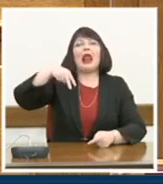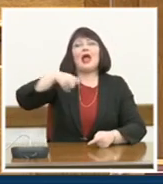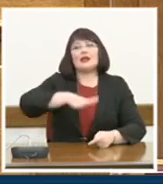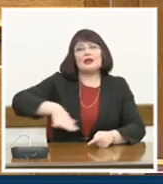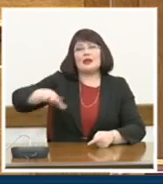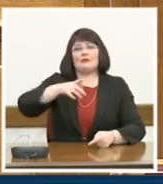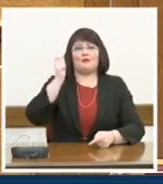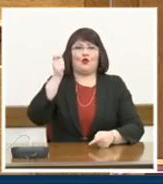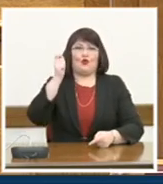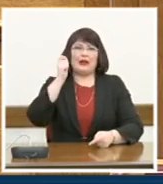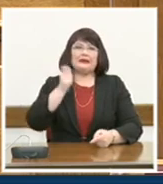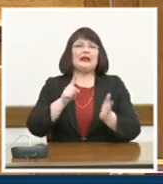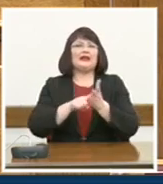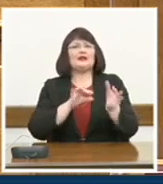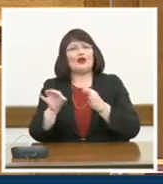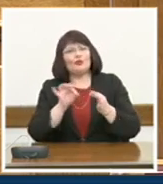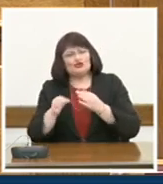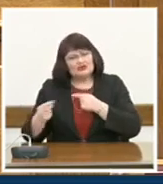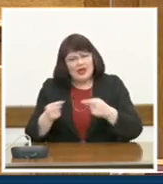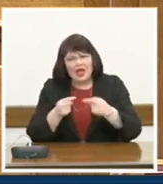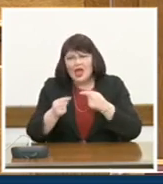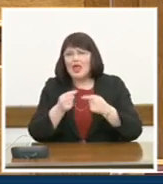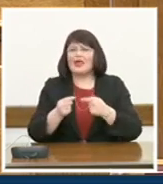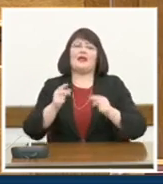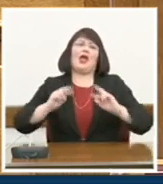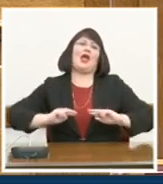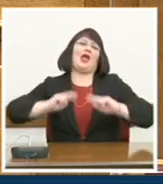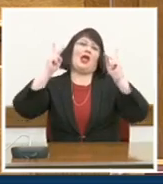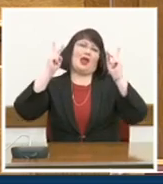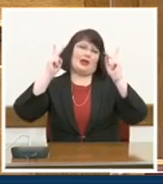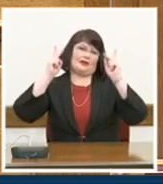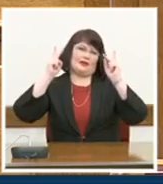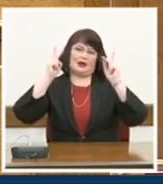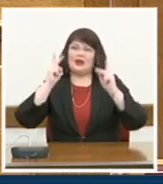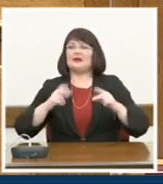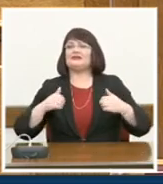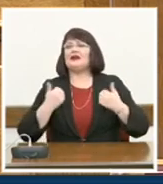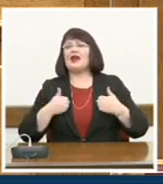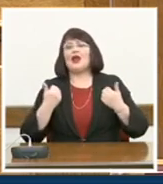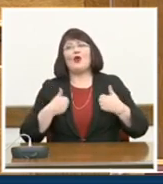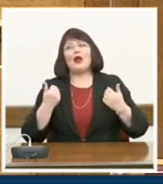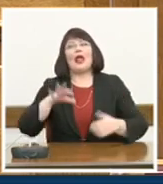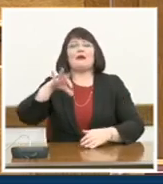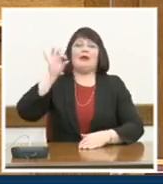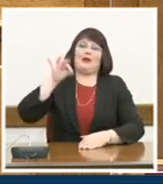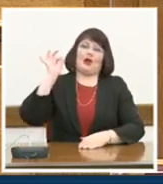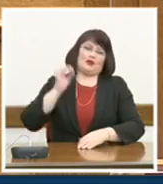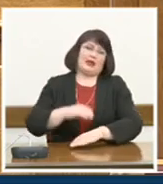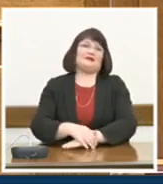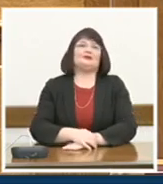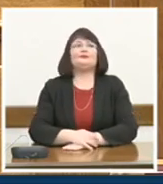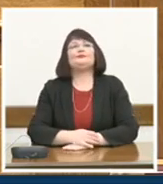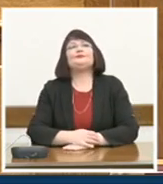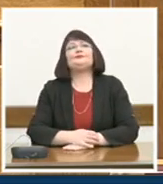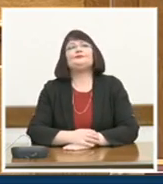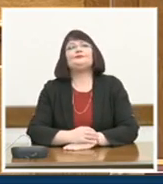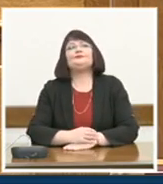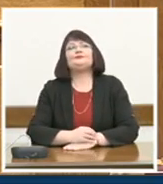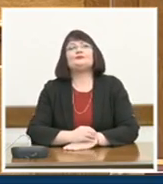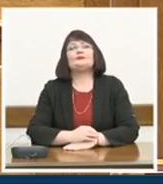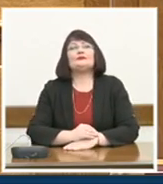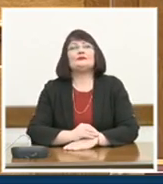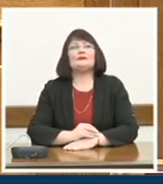τα νομοθετήματα και τις εχθρικές για το λαό μας και την νεολαία επιλογές της. Δεν σταματήσαμε